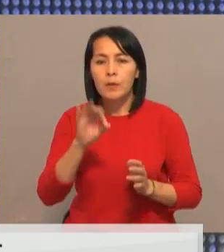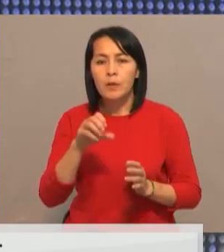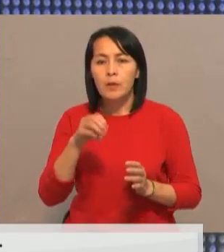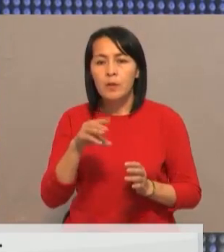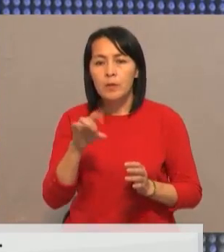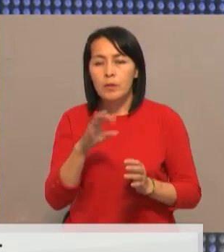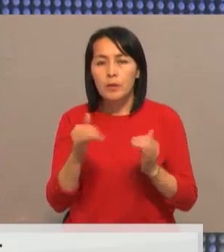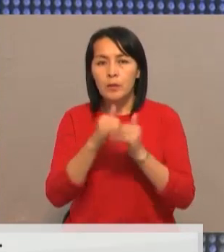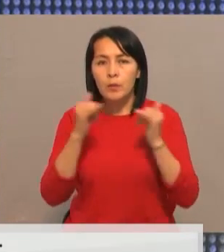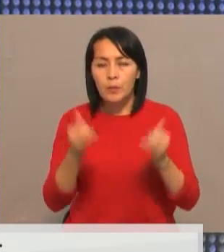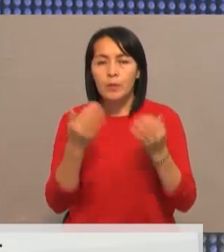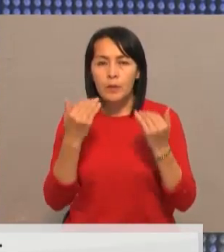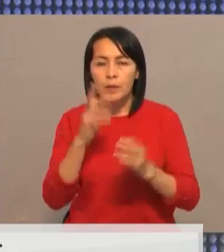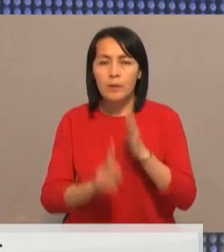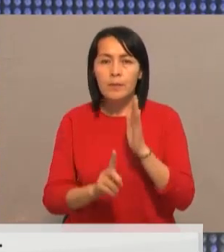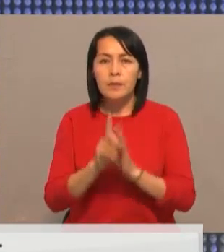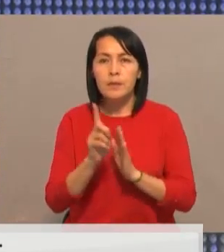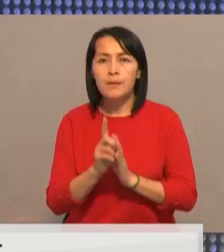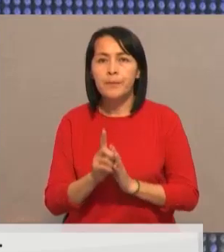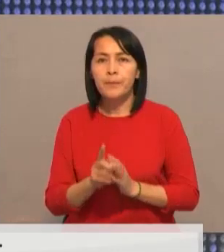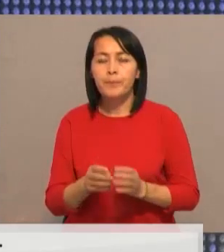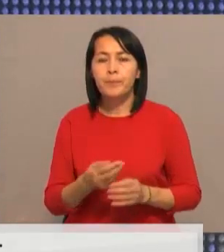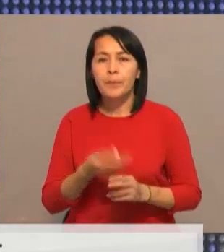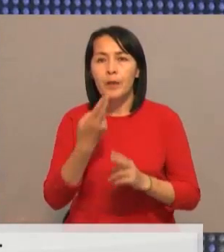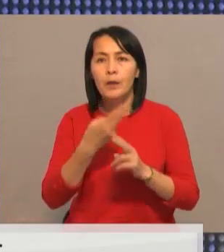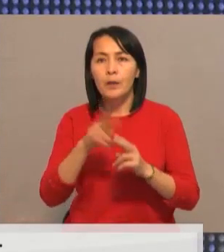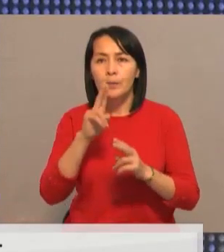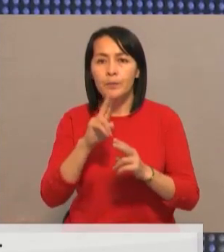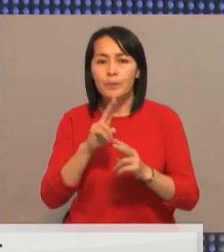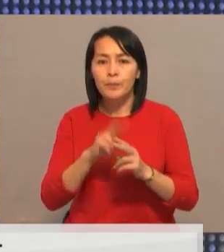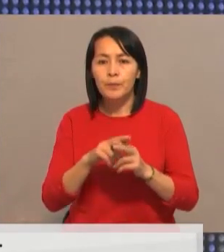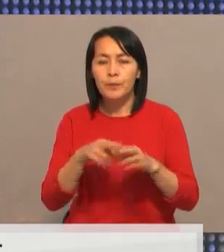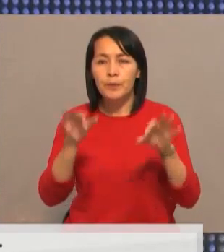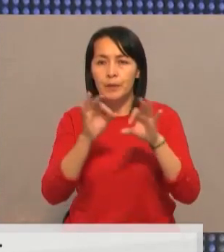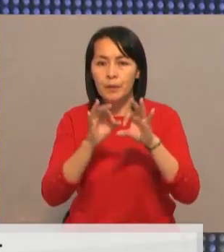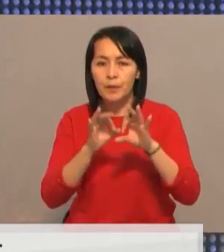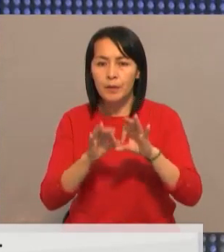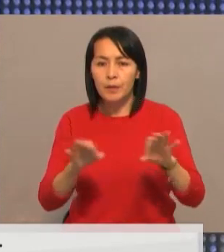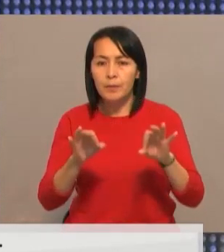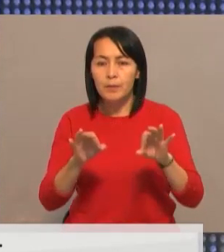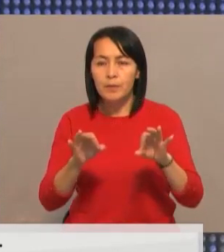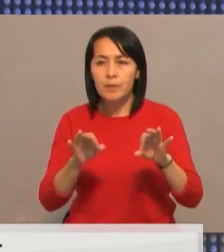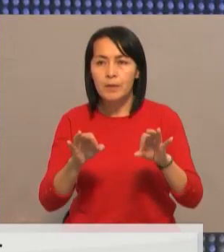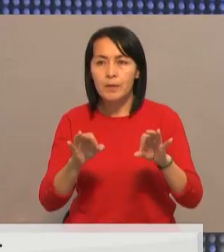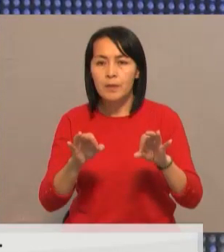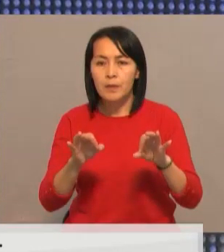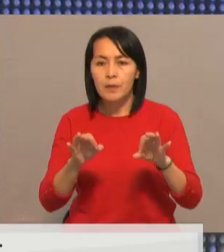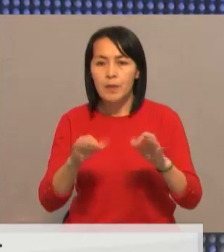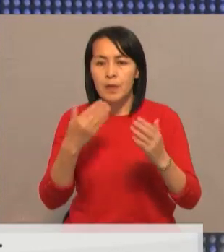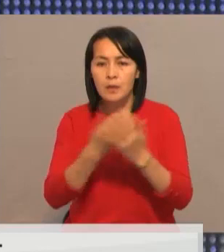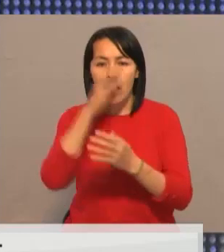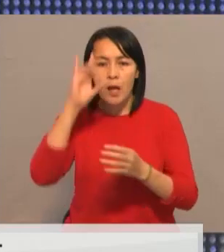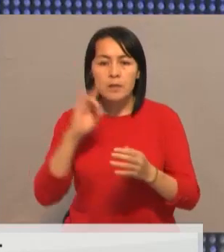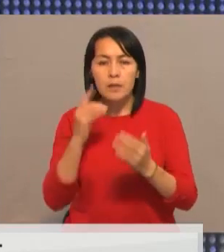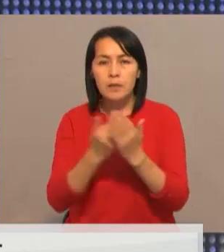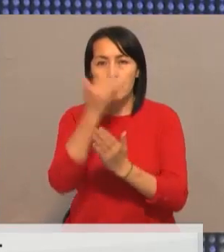даму кезеңі енді басталып отыр. Бұл мынау егемендігіміздің арқасында, мынау жаңа Қазақстанның